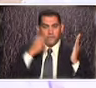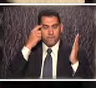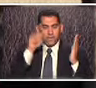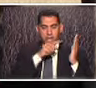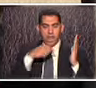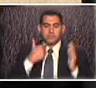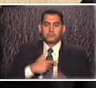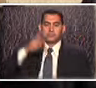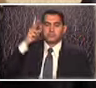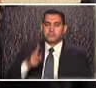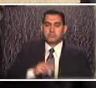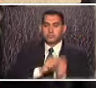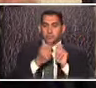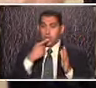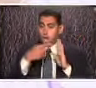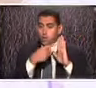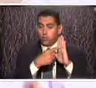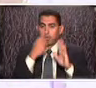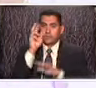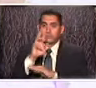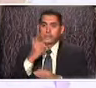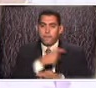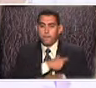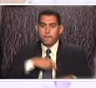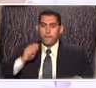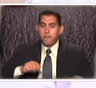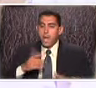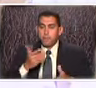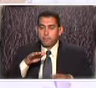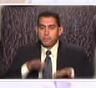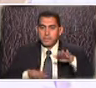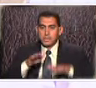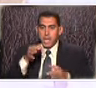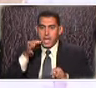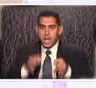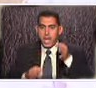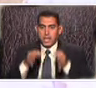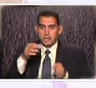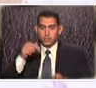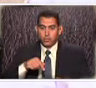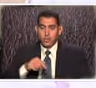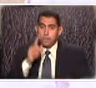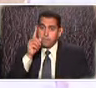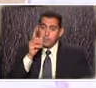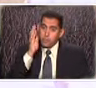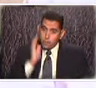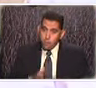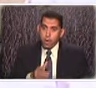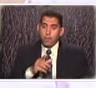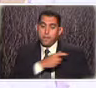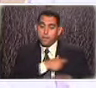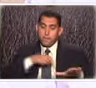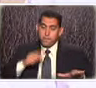خطا يبقى العيب مش في المنهج فال المطبق القضاء هو ميزان العدل نعم لكن في النادر ممكن يكون هناك